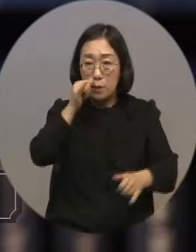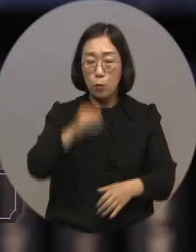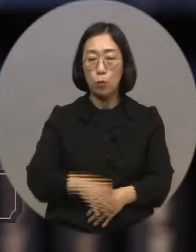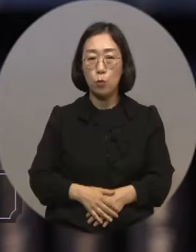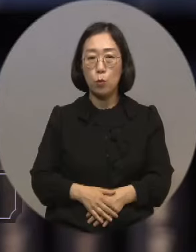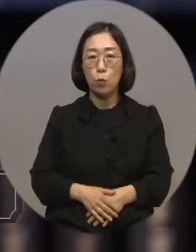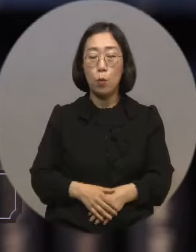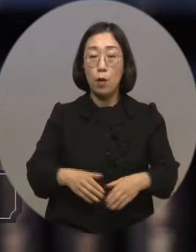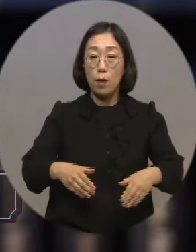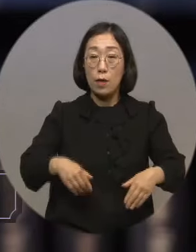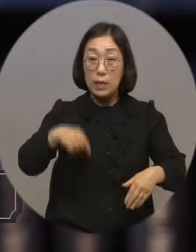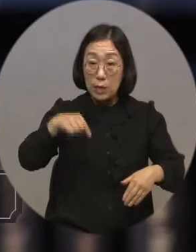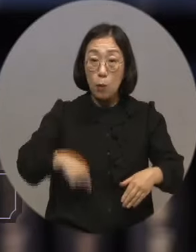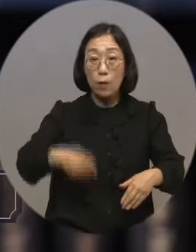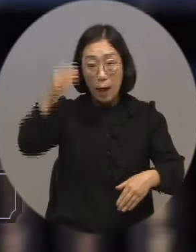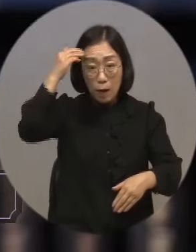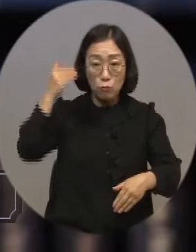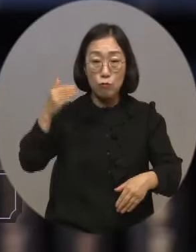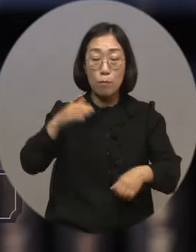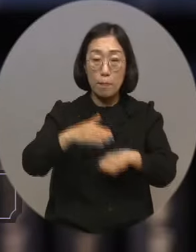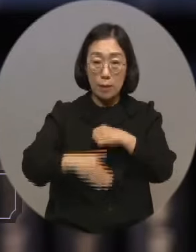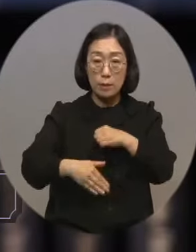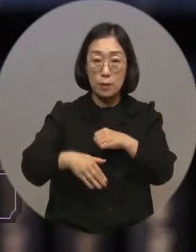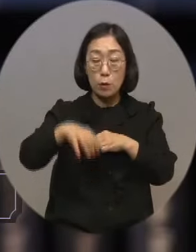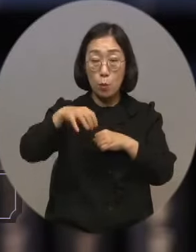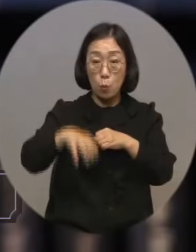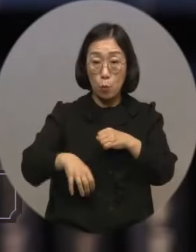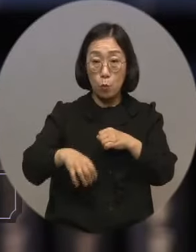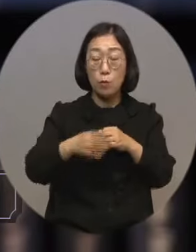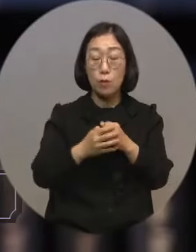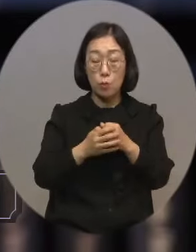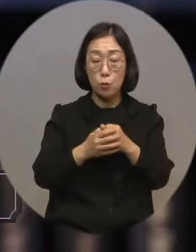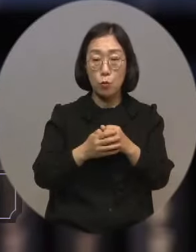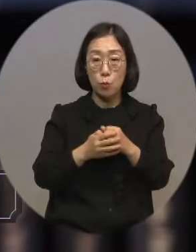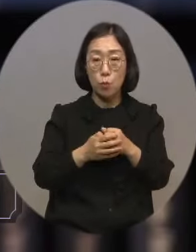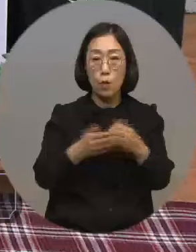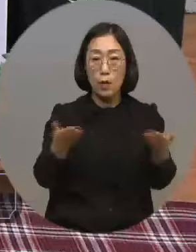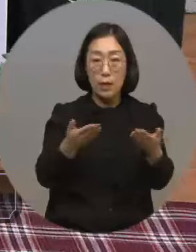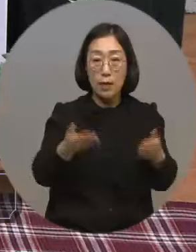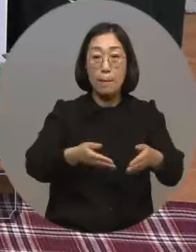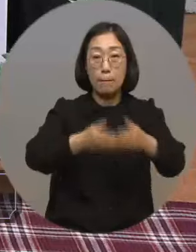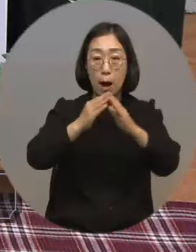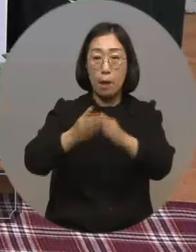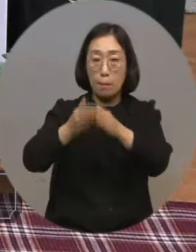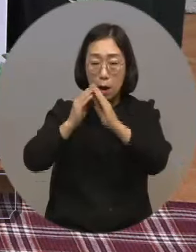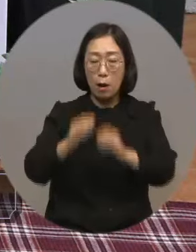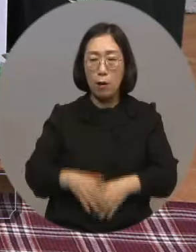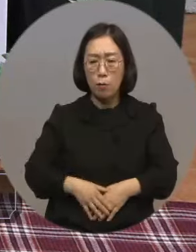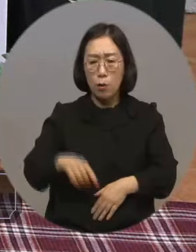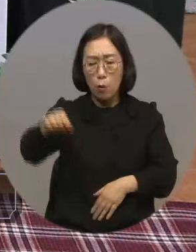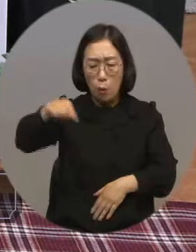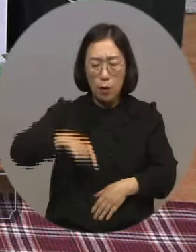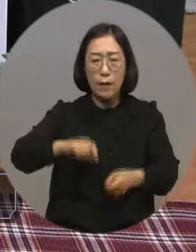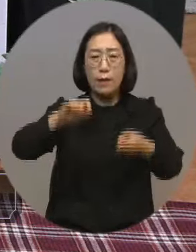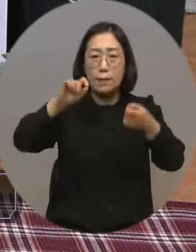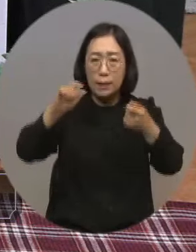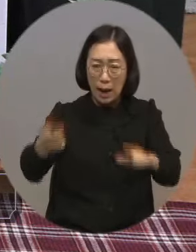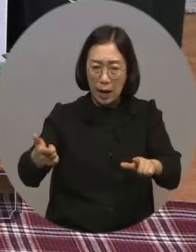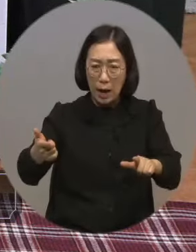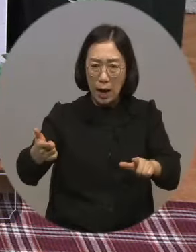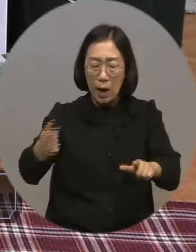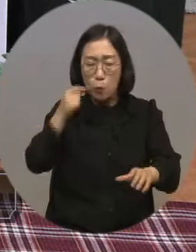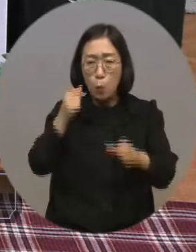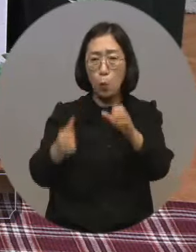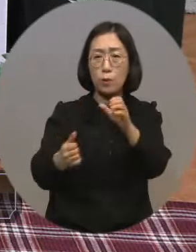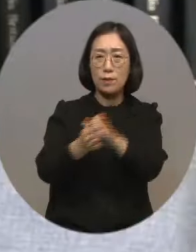또 남한에도 사실 그 창업을 하고자 하는 분들이 굉장히 많거든요. 근데 차별화를 해야 되는 게 되게 어렵다라고